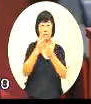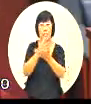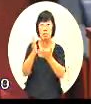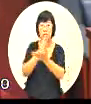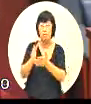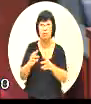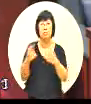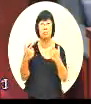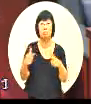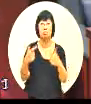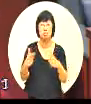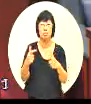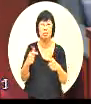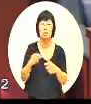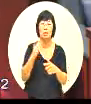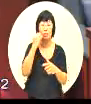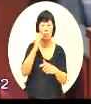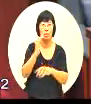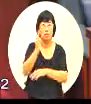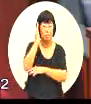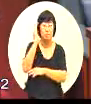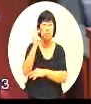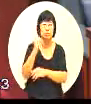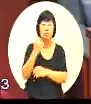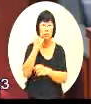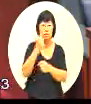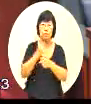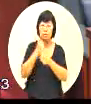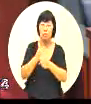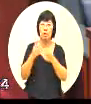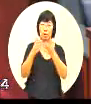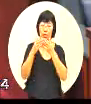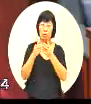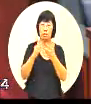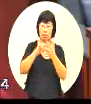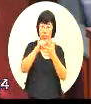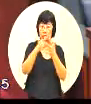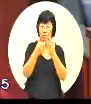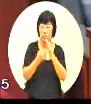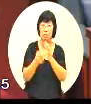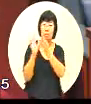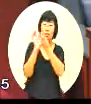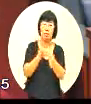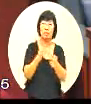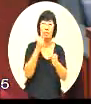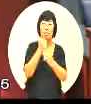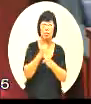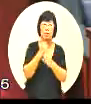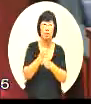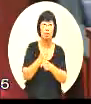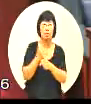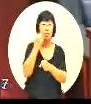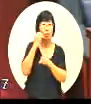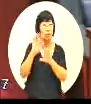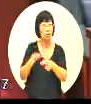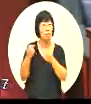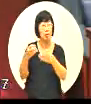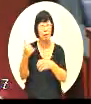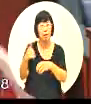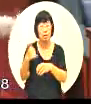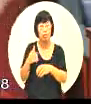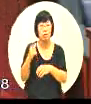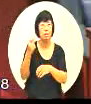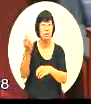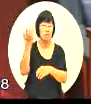政建设，就是一棒接一棒一直下去。如果我们现在没有开始讨论，我以前曾经听过一个都发局的